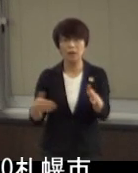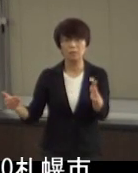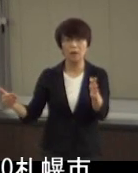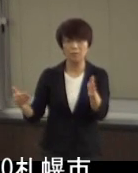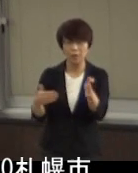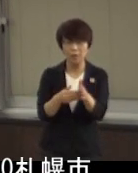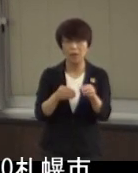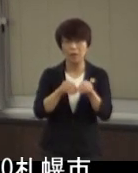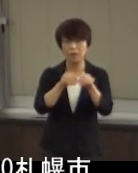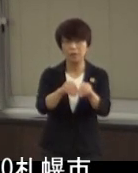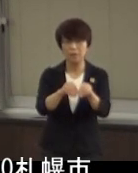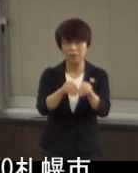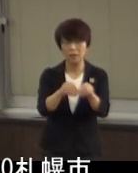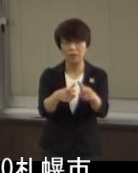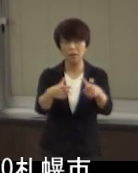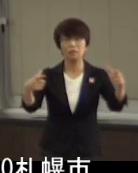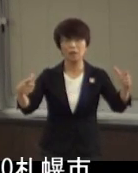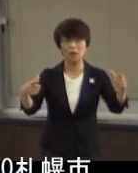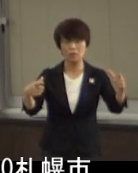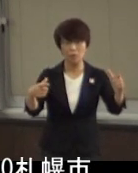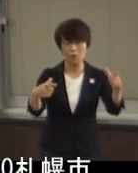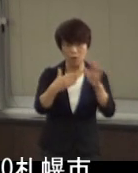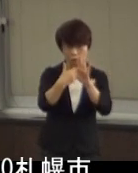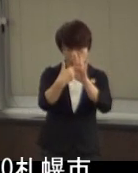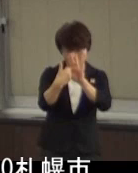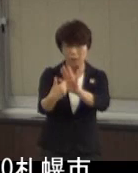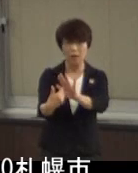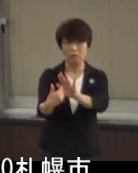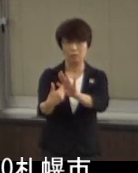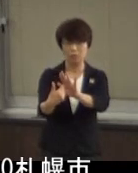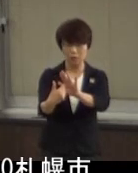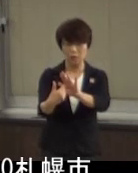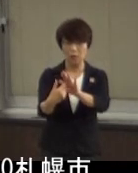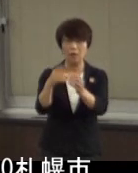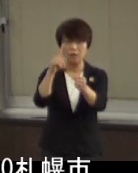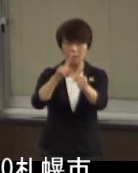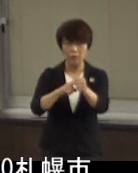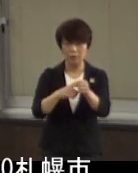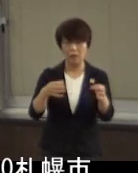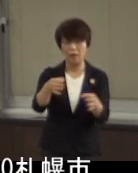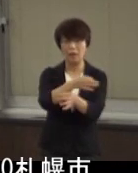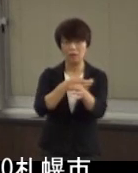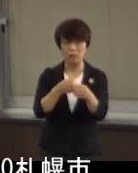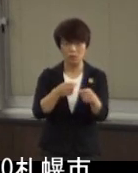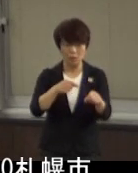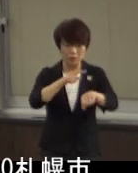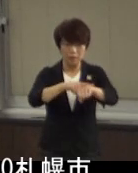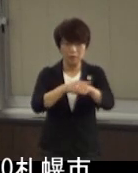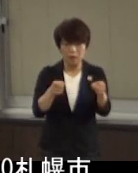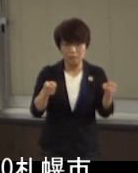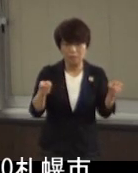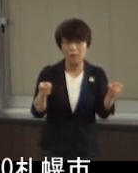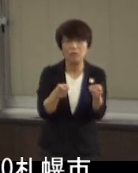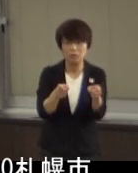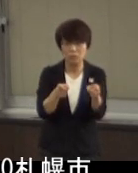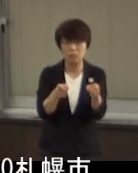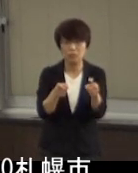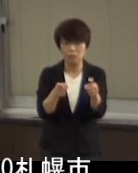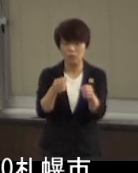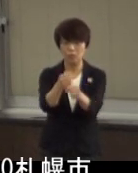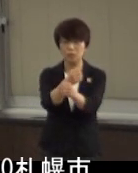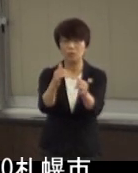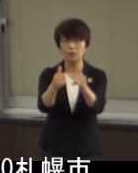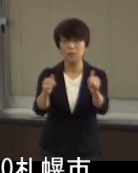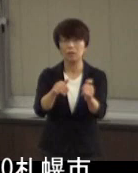感染拡大を抑えるということで、営業時間の短縮要請など、事業者の皆様にもご協力を